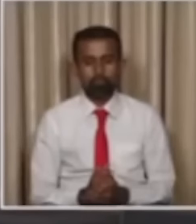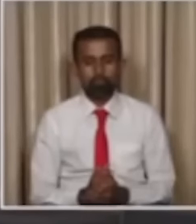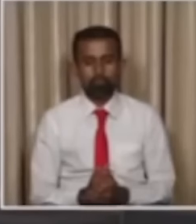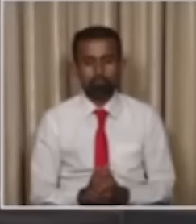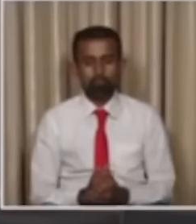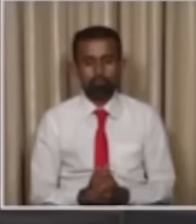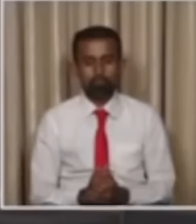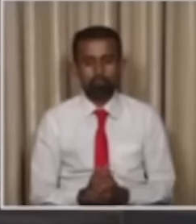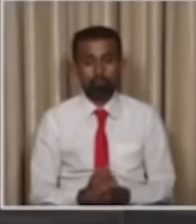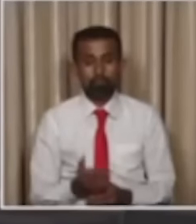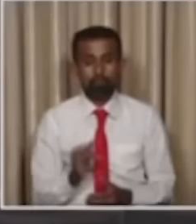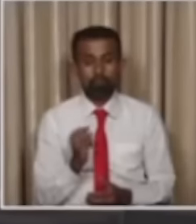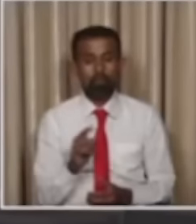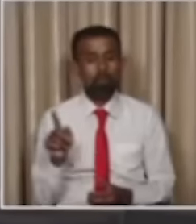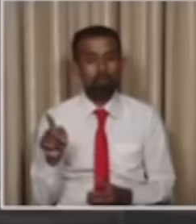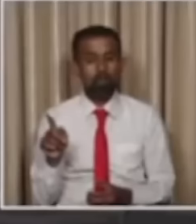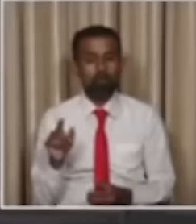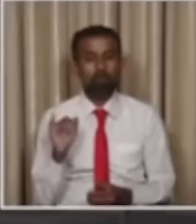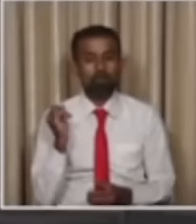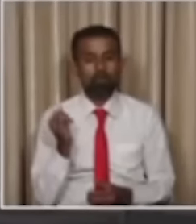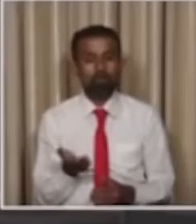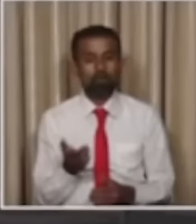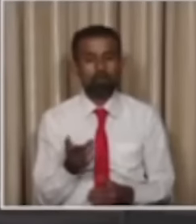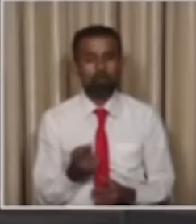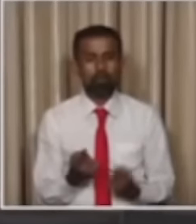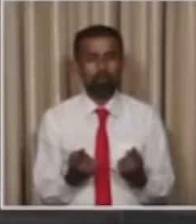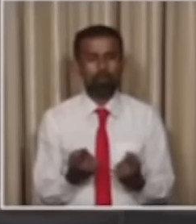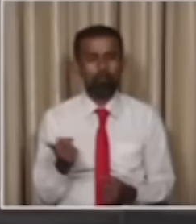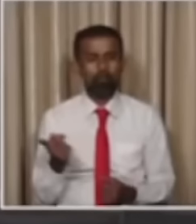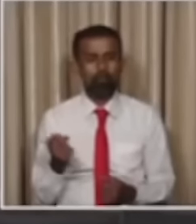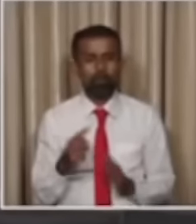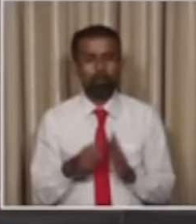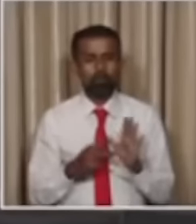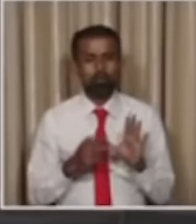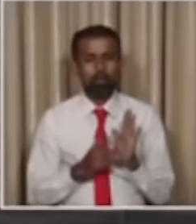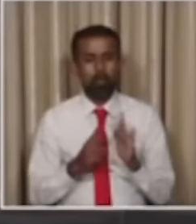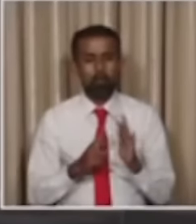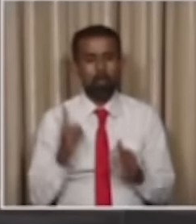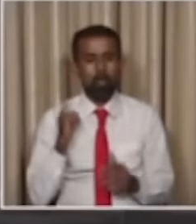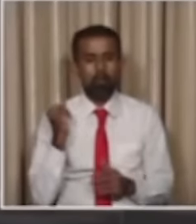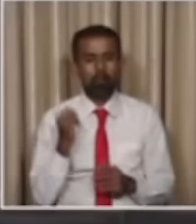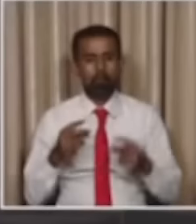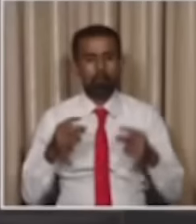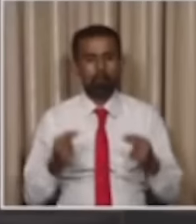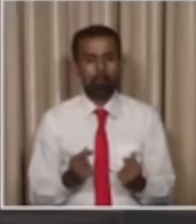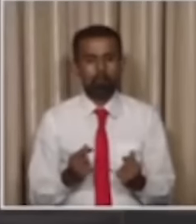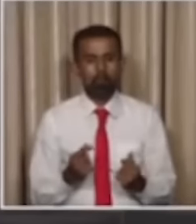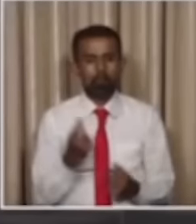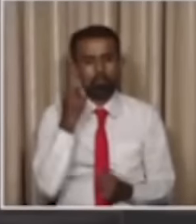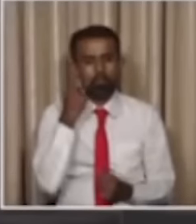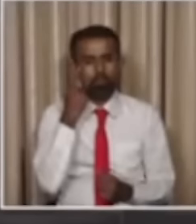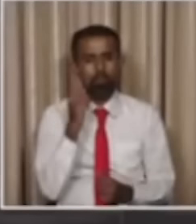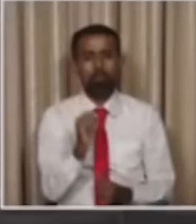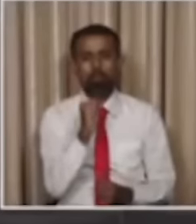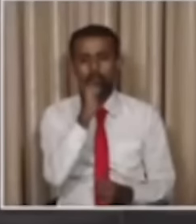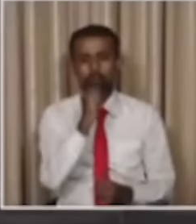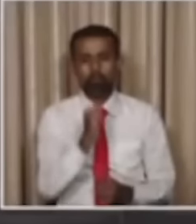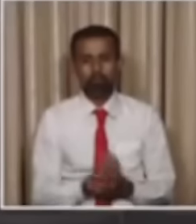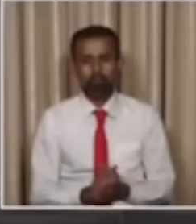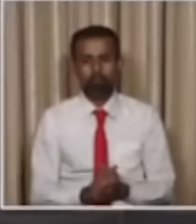එහෙම ගිය නිලධාරීන් කවුද? එම නිලධාරීන් ගියේ කාගේ උමනාවටද? ජමිල් පිළිබඳ යුද හමුදා නිලධාරීන් ෂණිකව දැනගත්තේ කොහොමද?